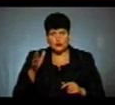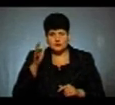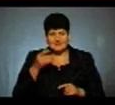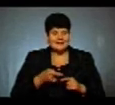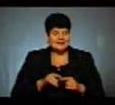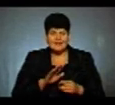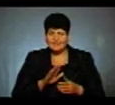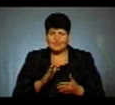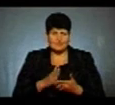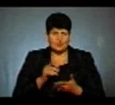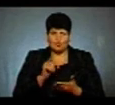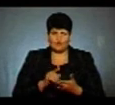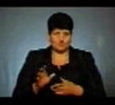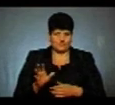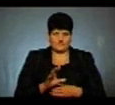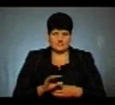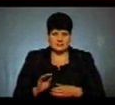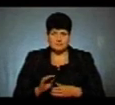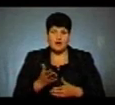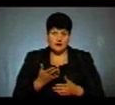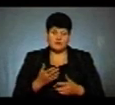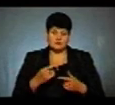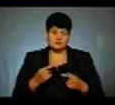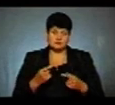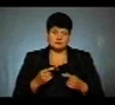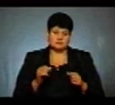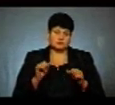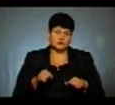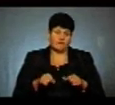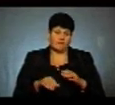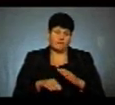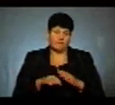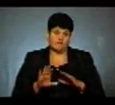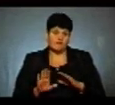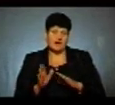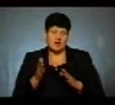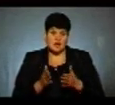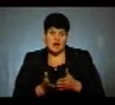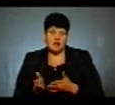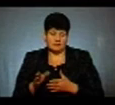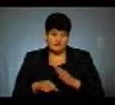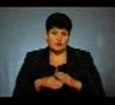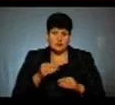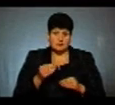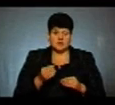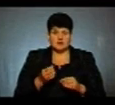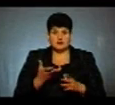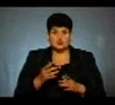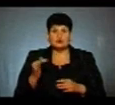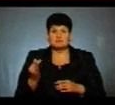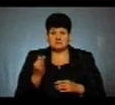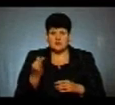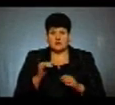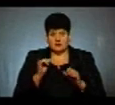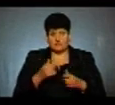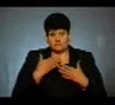є обов'язковим для всіх, але як альтернатива обирають старшокласники дані курси, які їм цікаві, і вони в